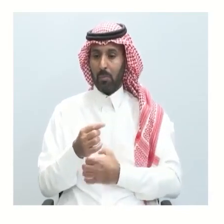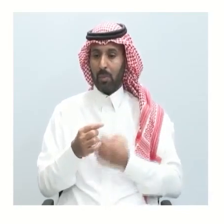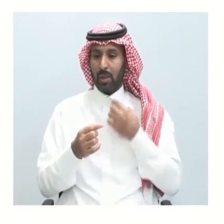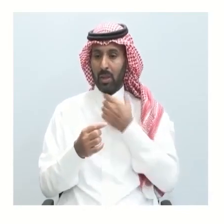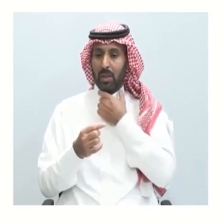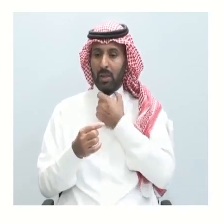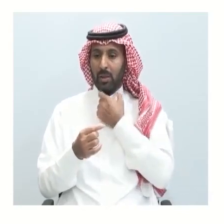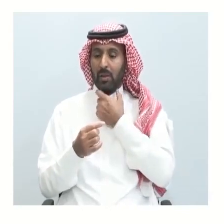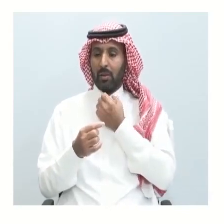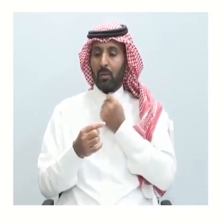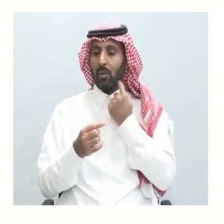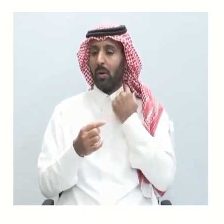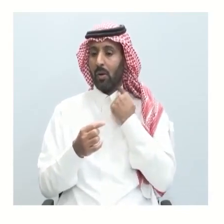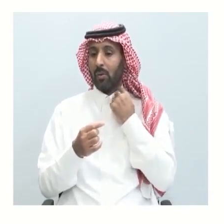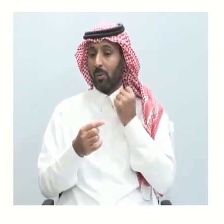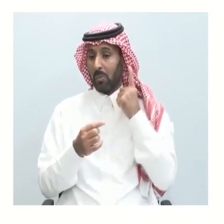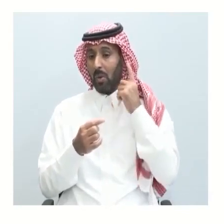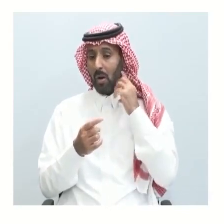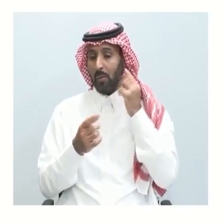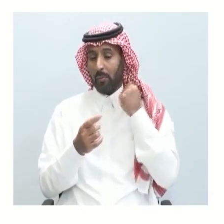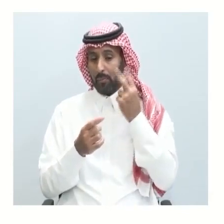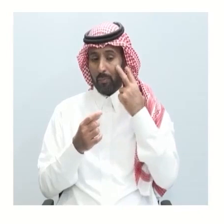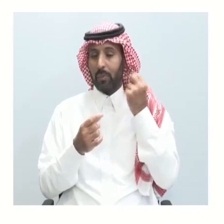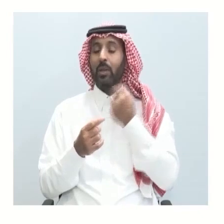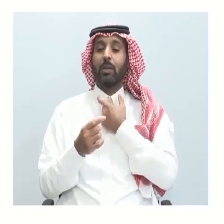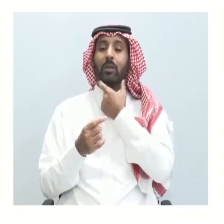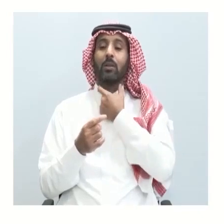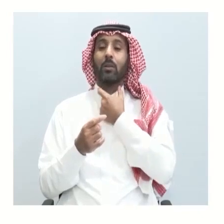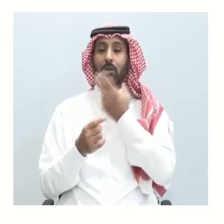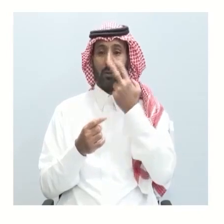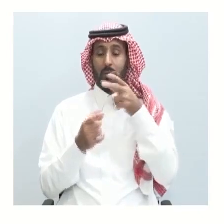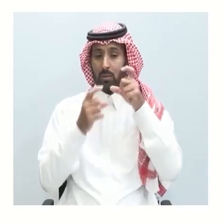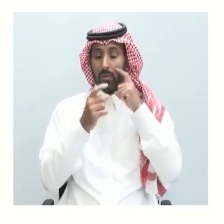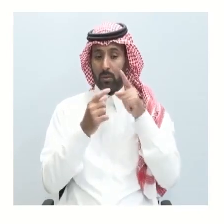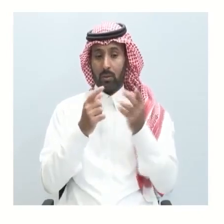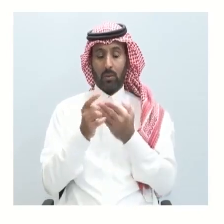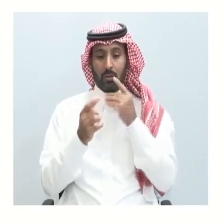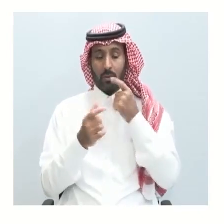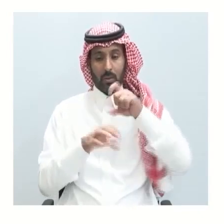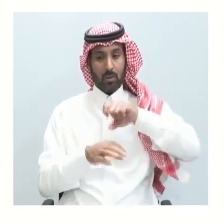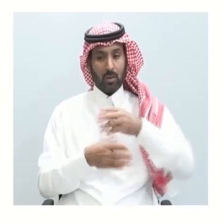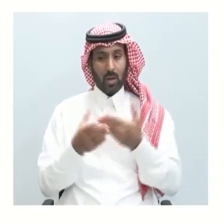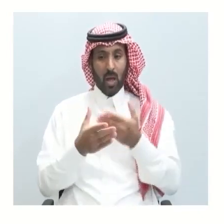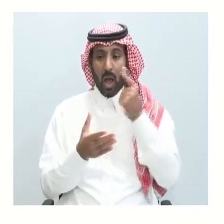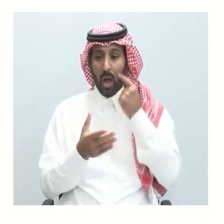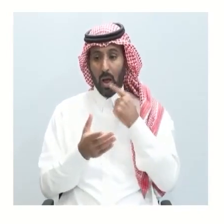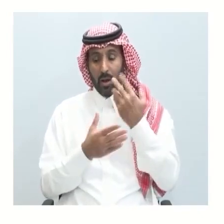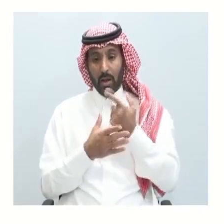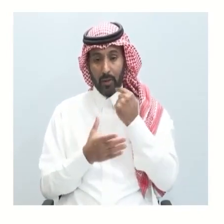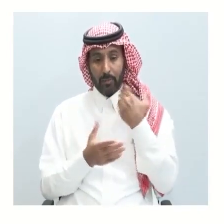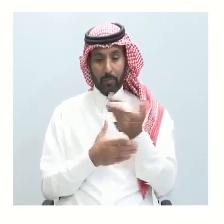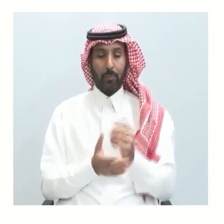الغدة الدرقية. لاحظ معي هذه الصورة للغدة الدرقية. إذا لنطبق الكيمياء في واقع الحياة من